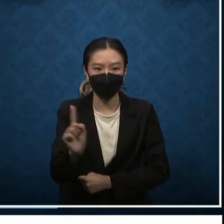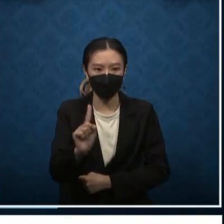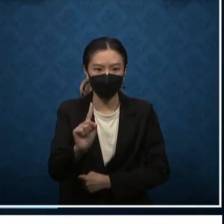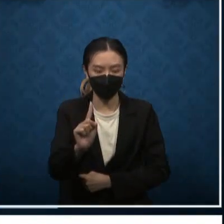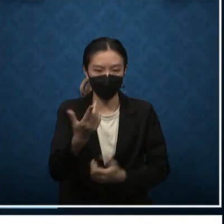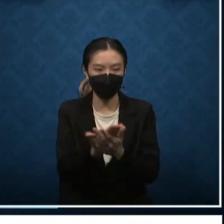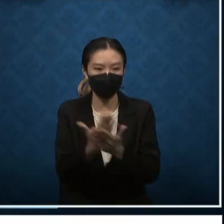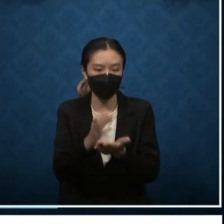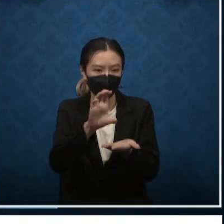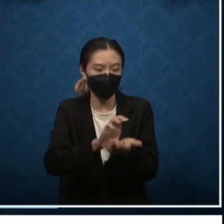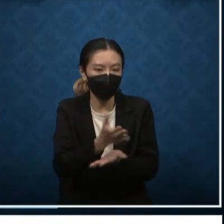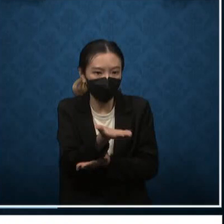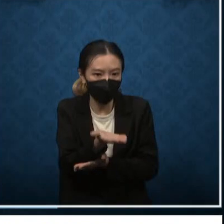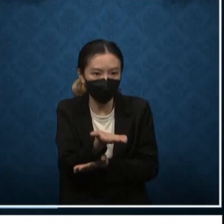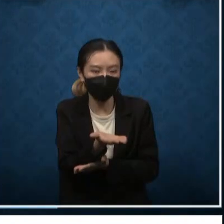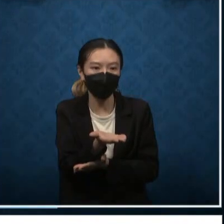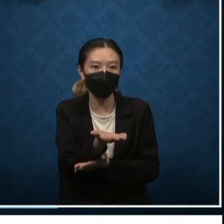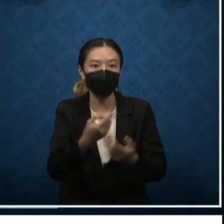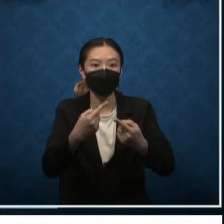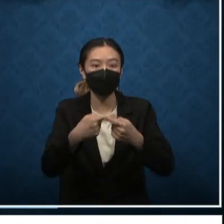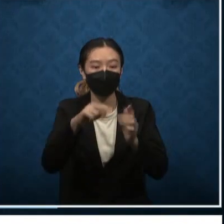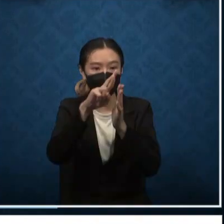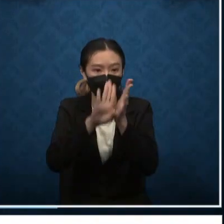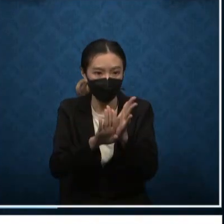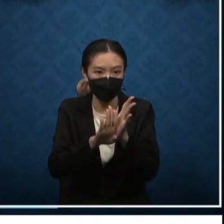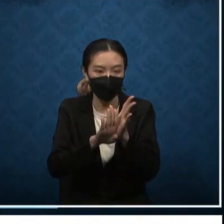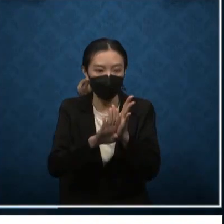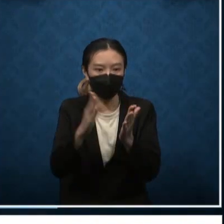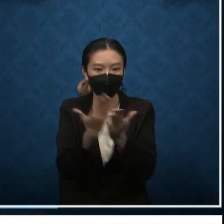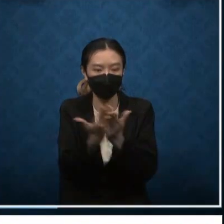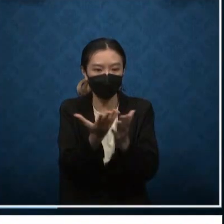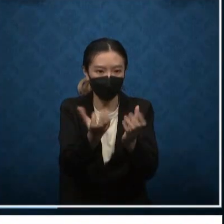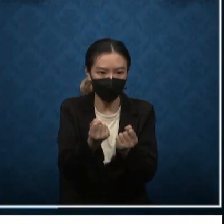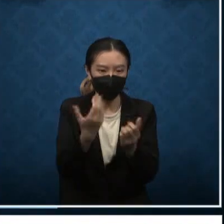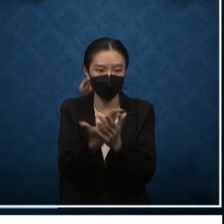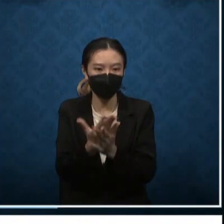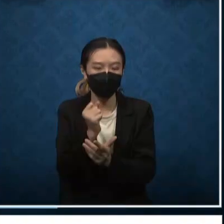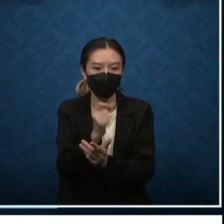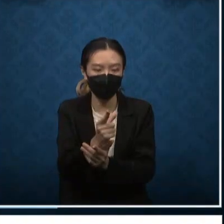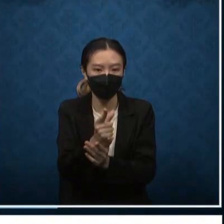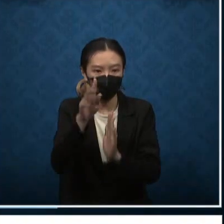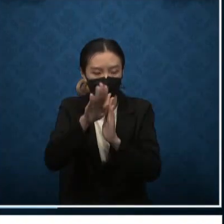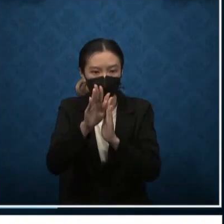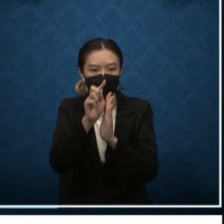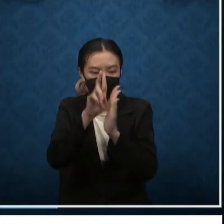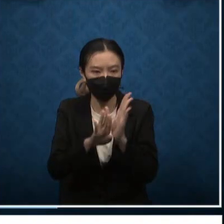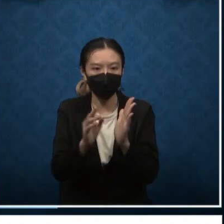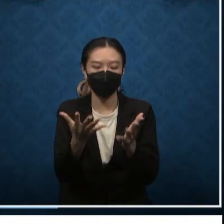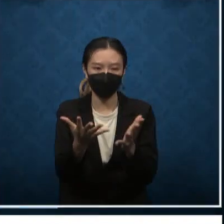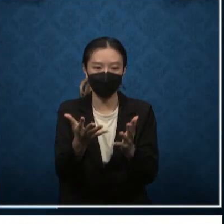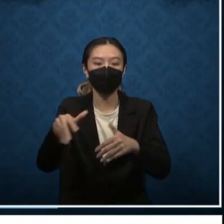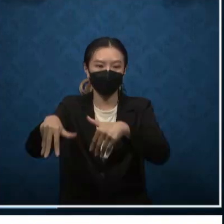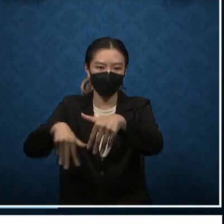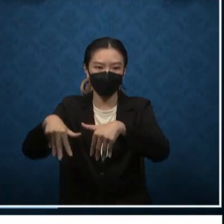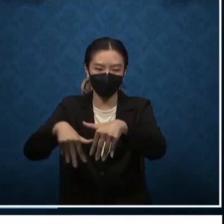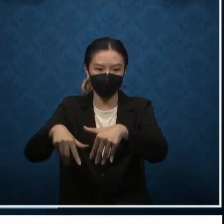อ่นได้ แต่ว่าไม่มระเบียบเกี่วกัการรัเงินไมจ่ายเงินทำไฟทองถึ่นหรอวาสอส